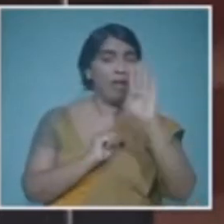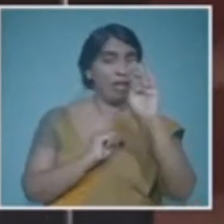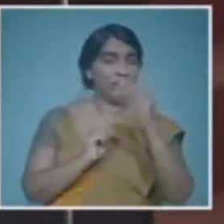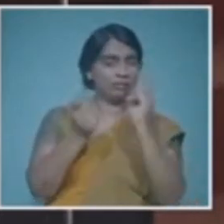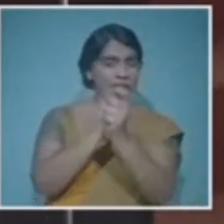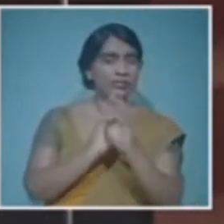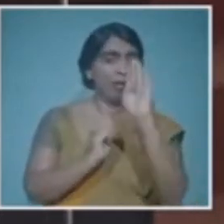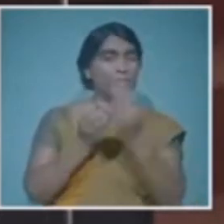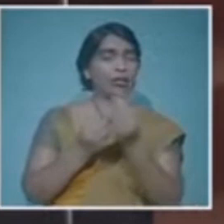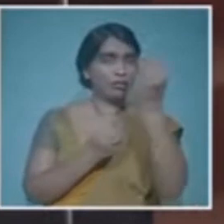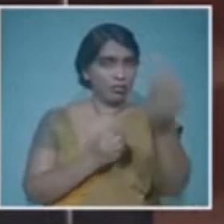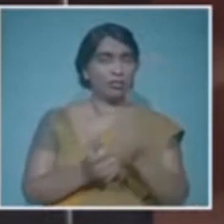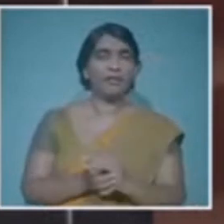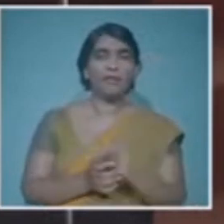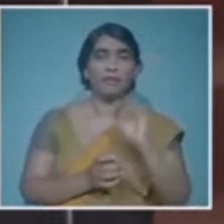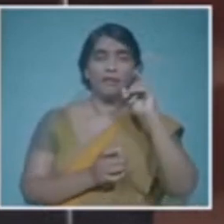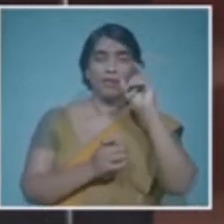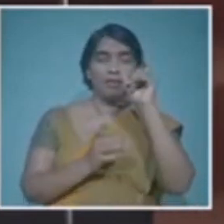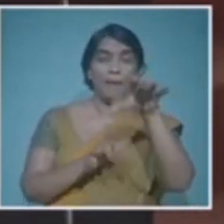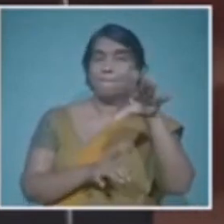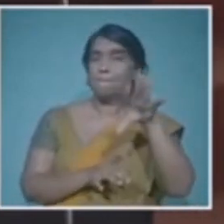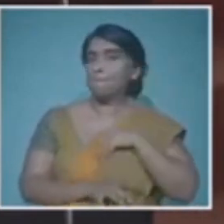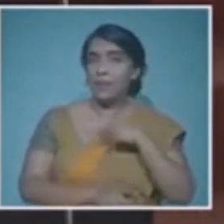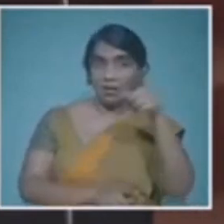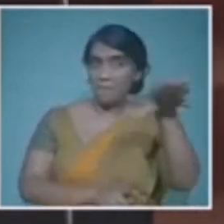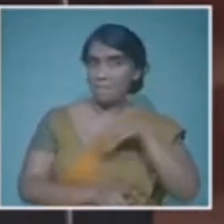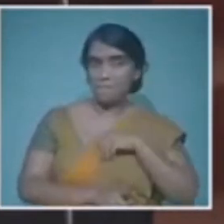ඉදිරිපත් කරුවා. 20 සංශෝධන එකක් පිළිගත්තේ නැහැ ඔබතුමා.